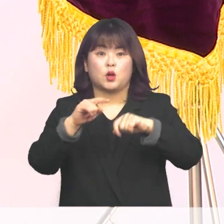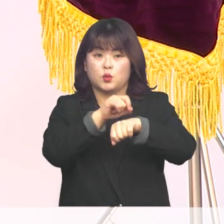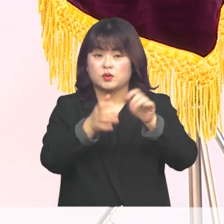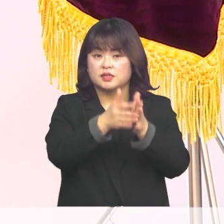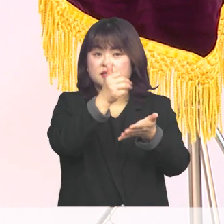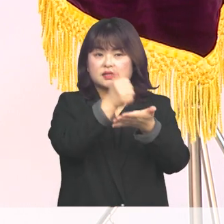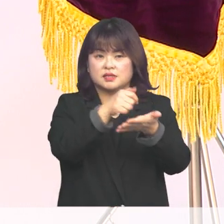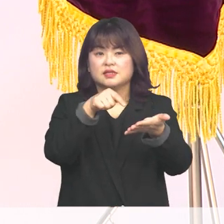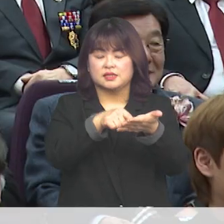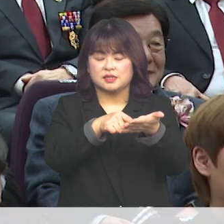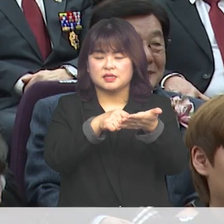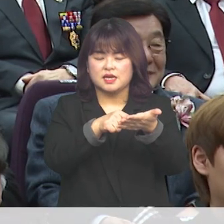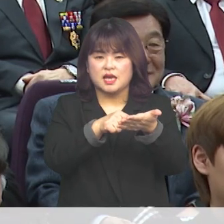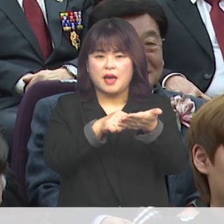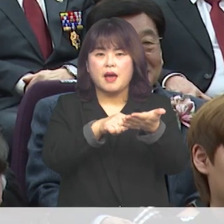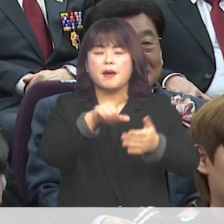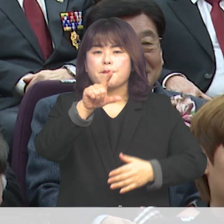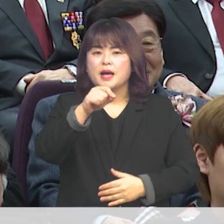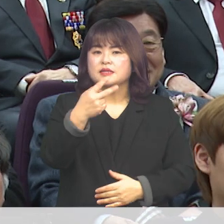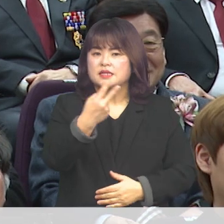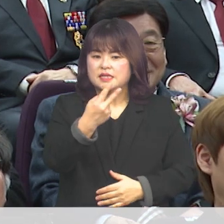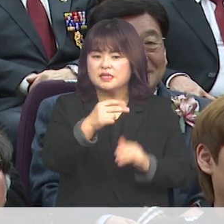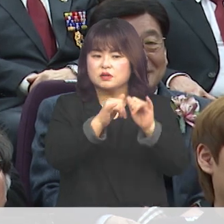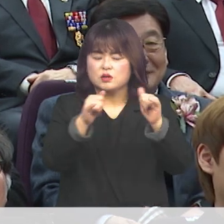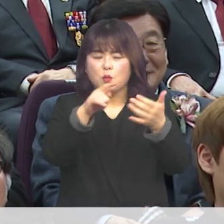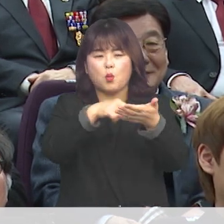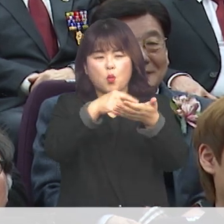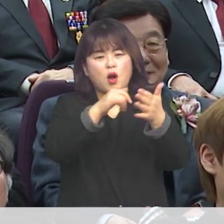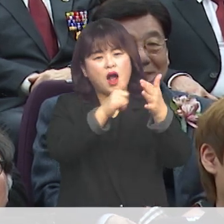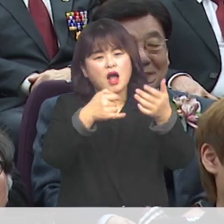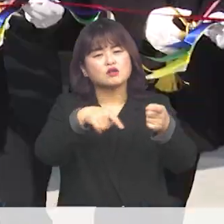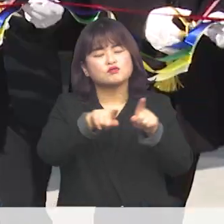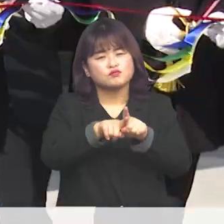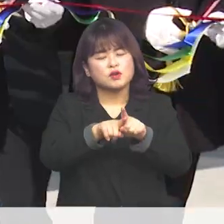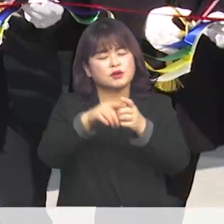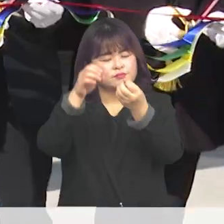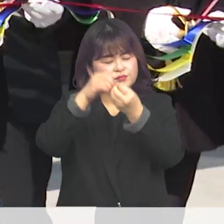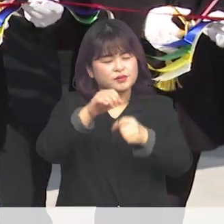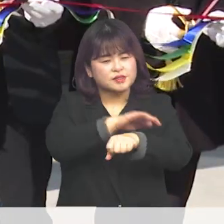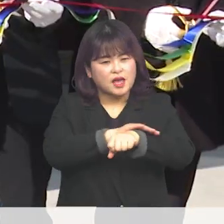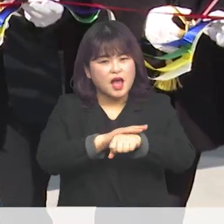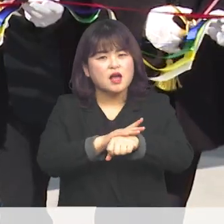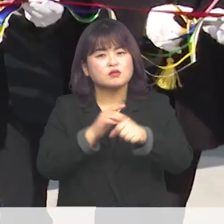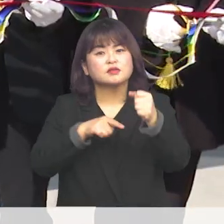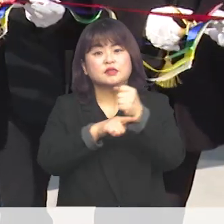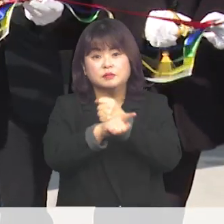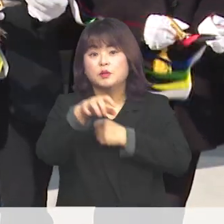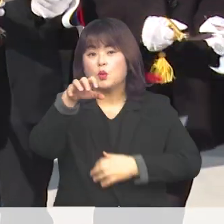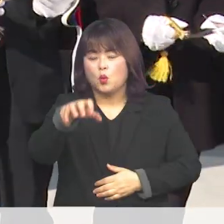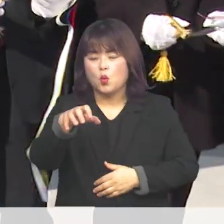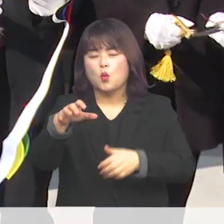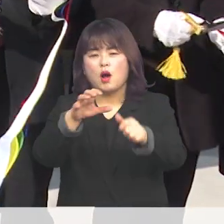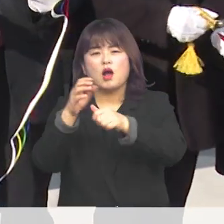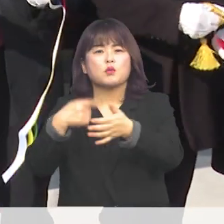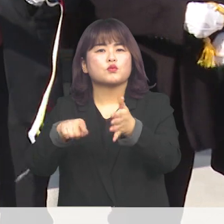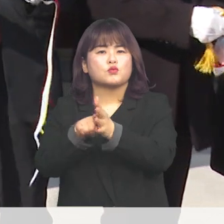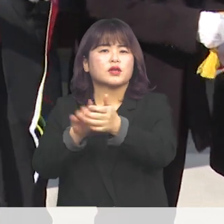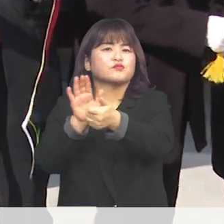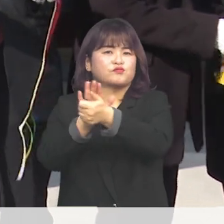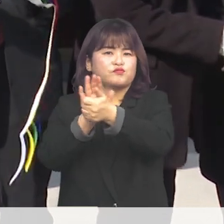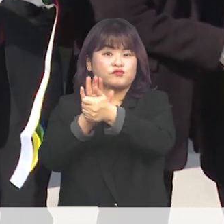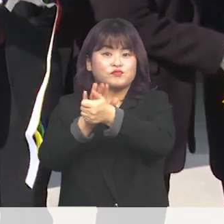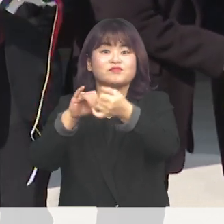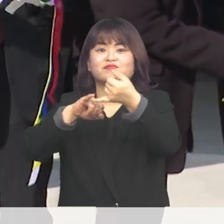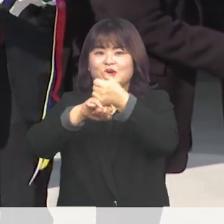이상일 용인특례시장은 1만 2천여 명의 보훈가족을 위하고 보훈 정신을 계승해 나가는 의미 있는 공간으로 활용될 수 있도록